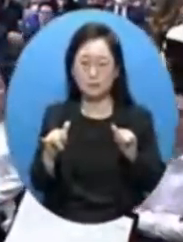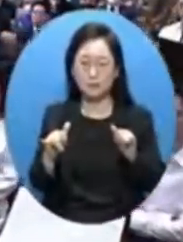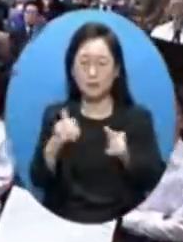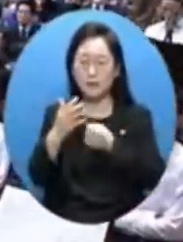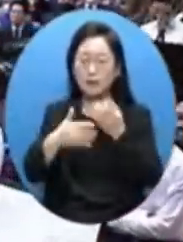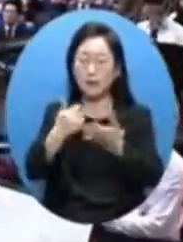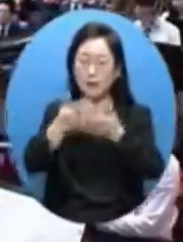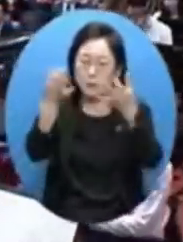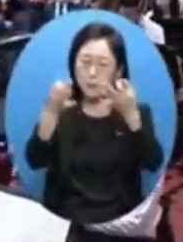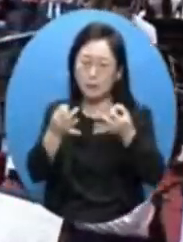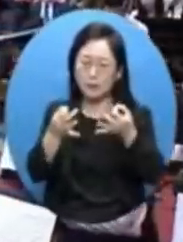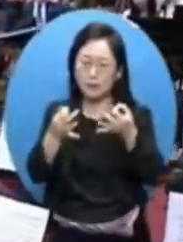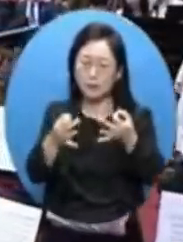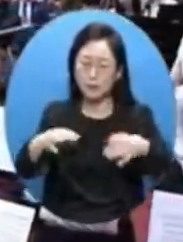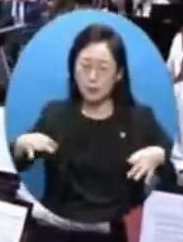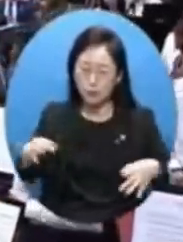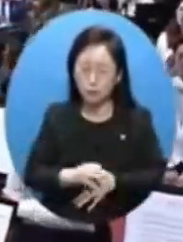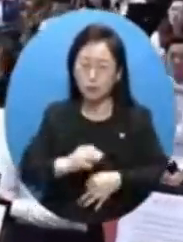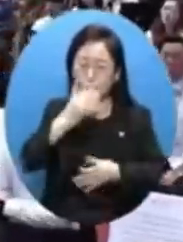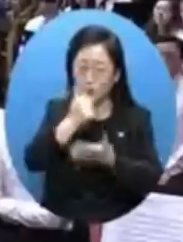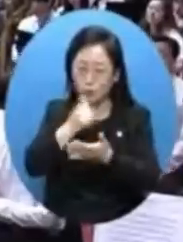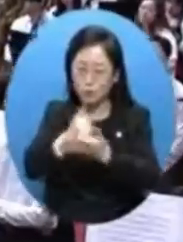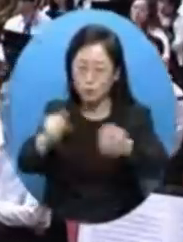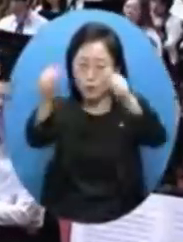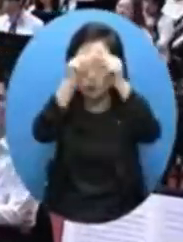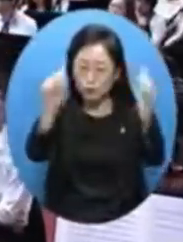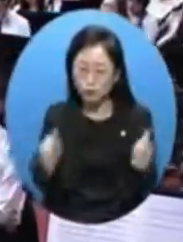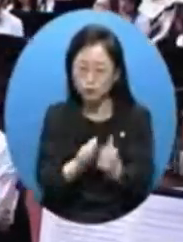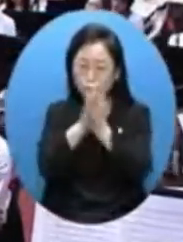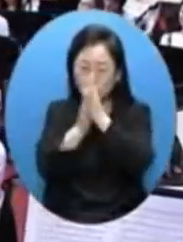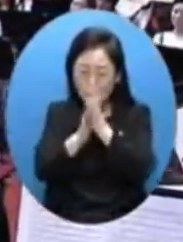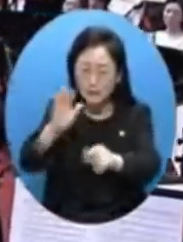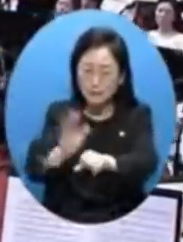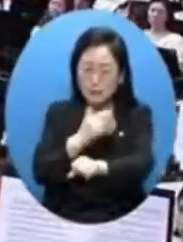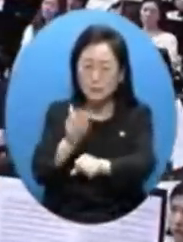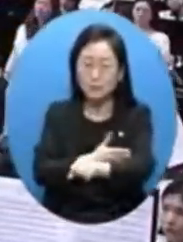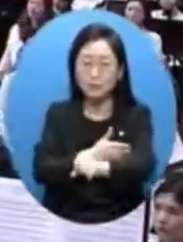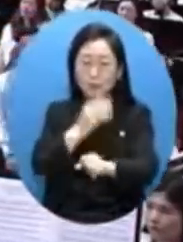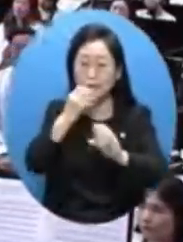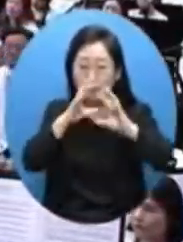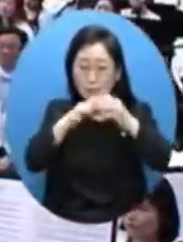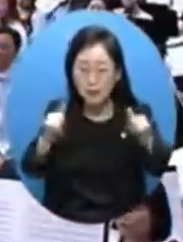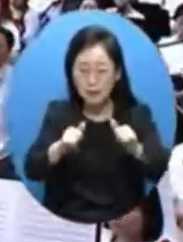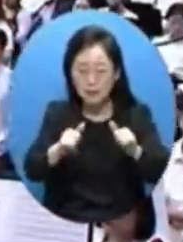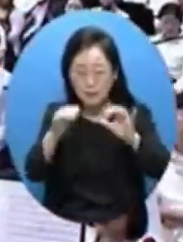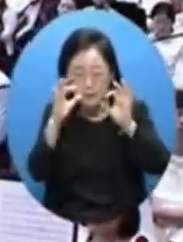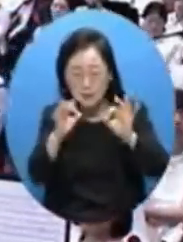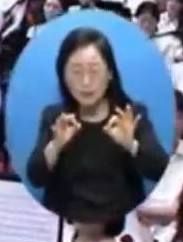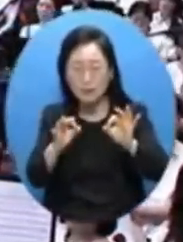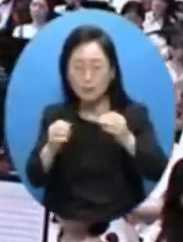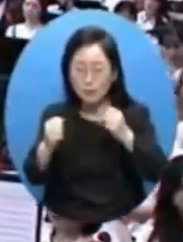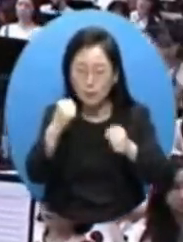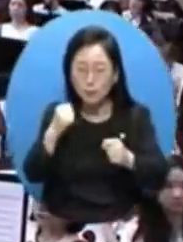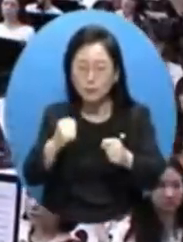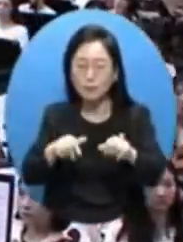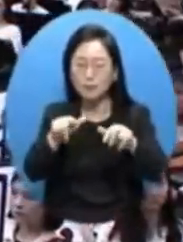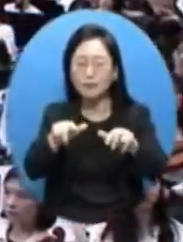하나님 앞에서 늘 불의하고 죄짓고 우상숭배하며 잘못됐던 이스라엘 백성들을 여기까지